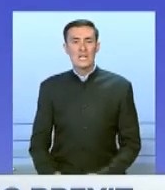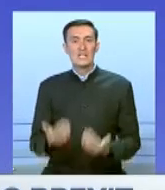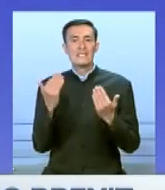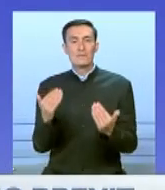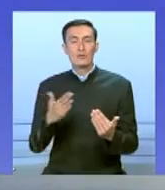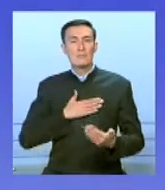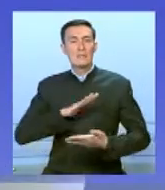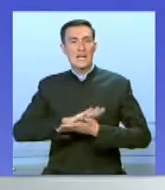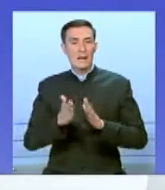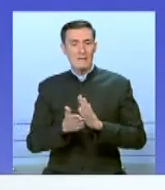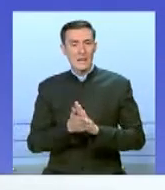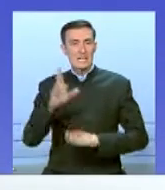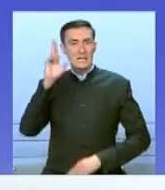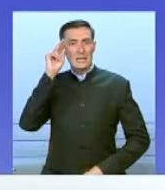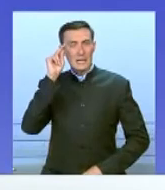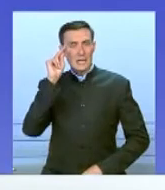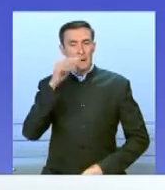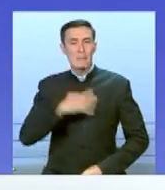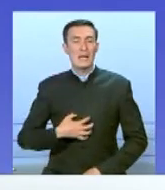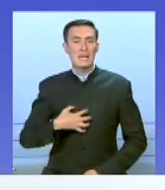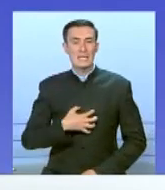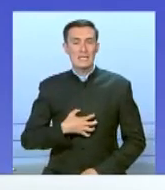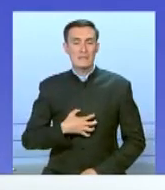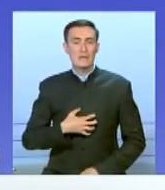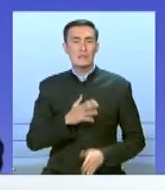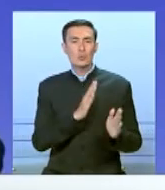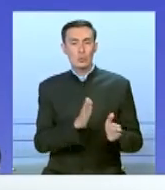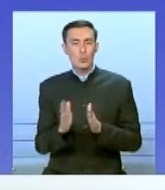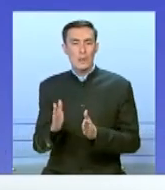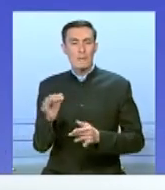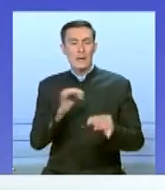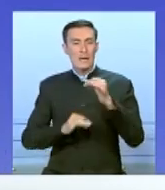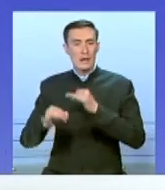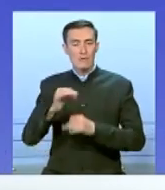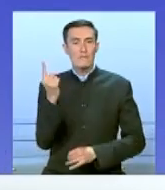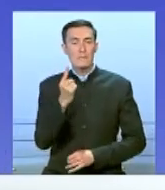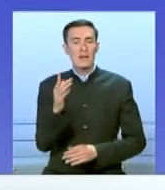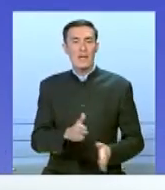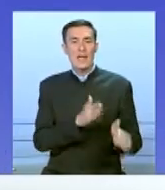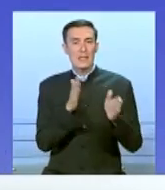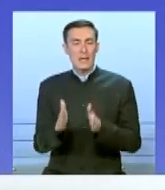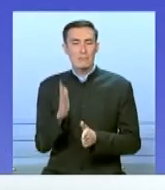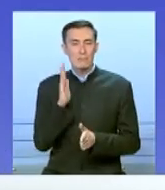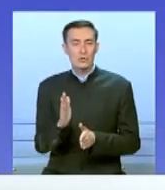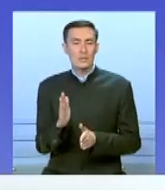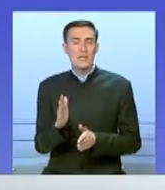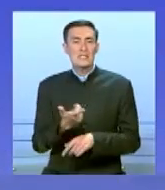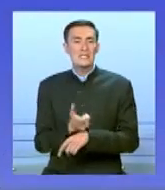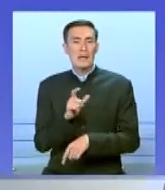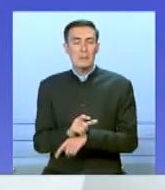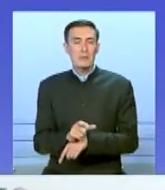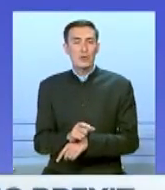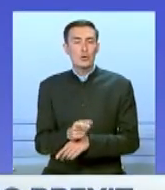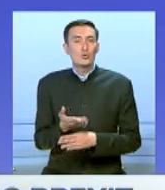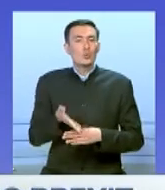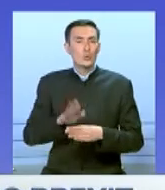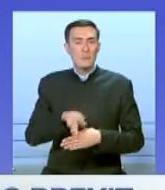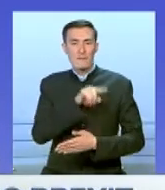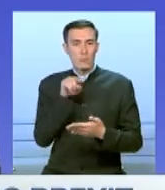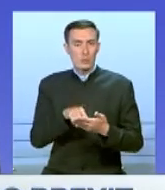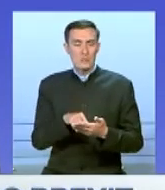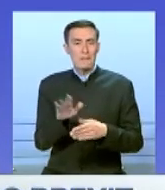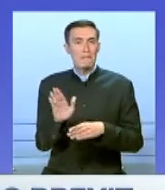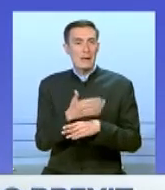Сегодня мы договорились по датам, приоритетам и структуре переговоров. Первый этап работы будет связан с самыми острыми вопросами